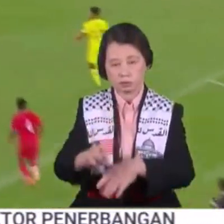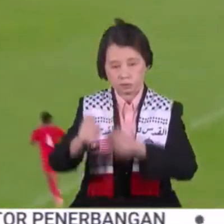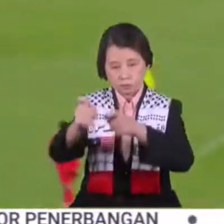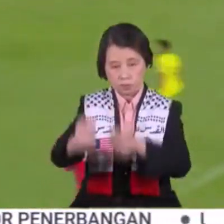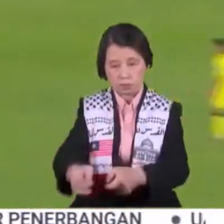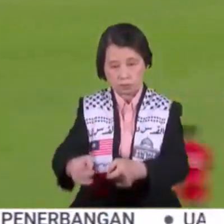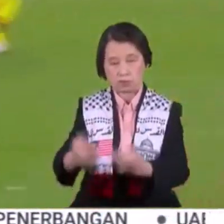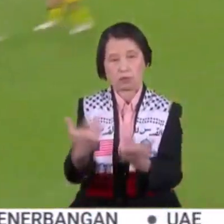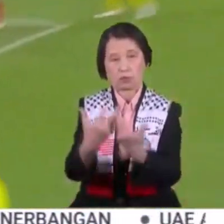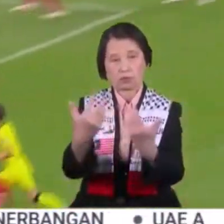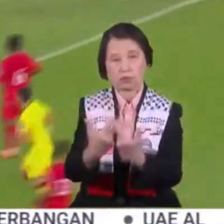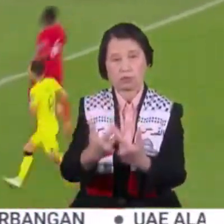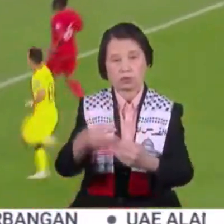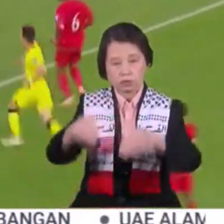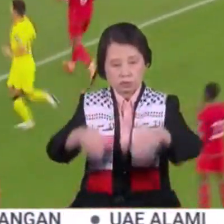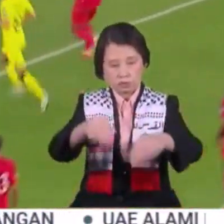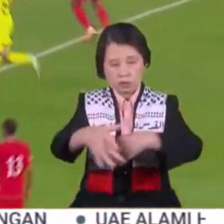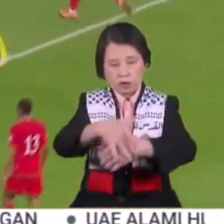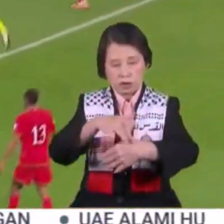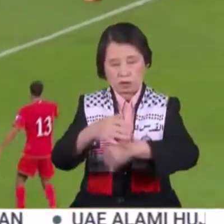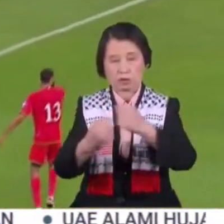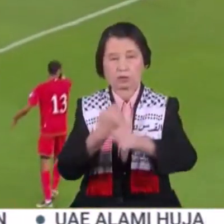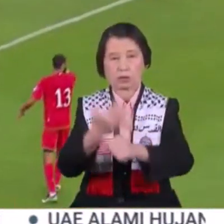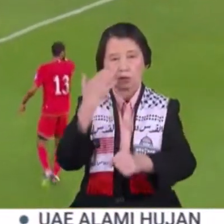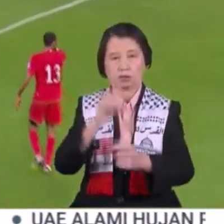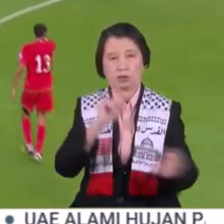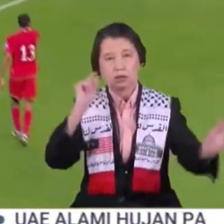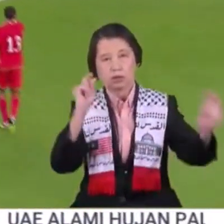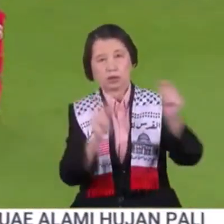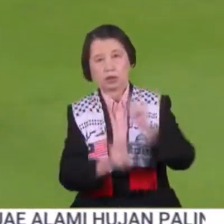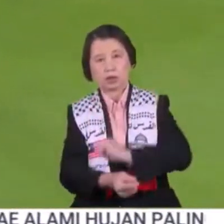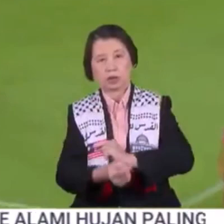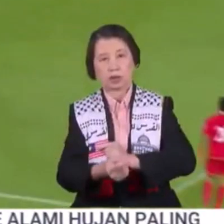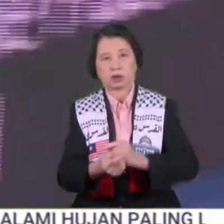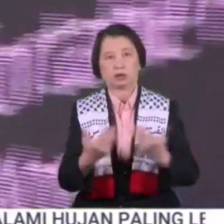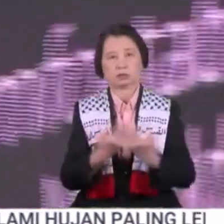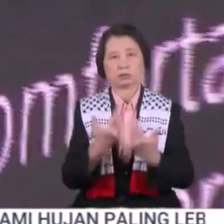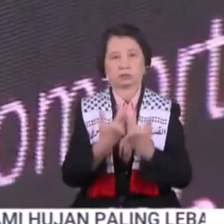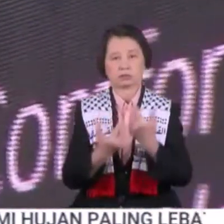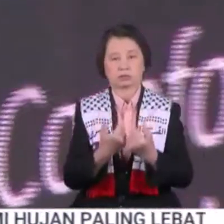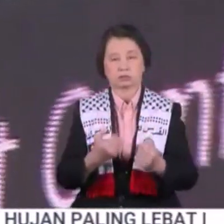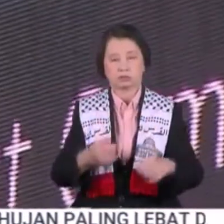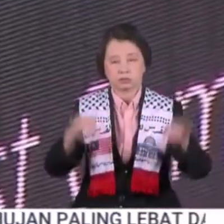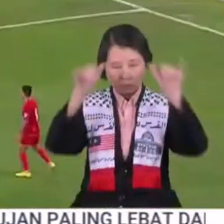rumput Zion Zeosia yang ditanam awal tahun lepas menggantikan rumput jenis cowgrass.